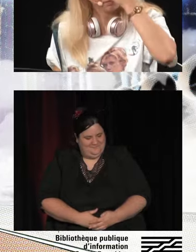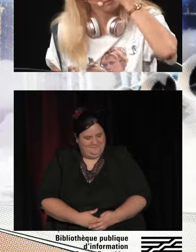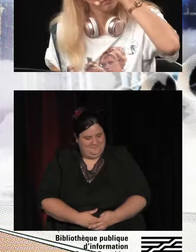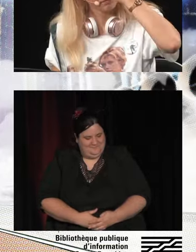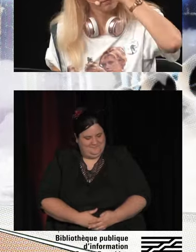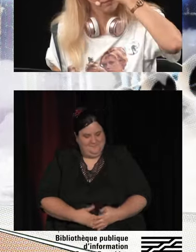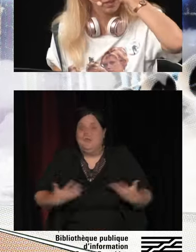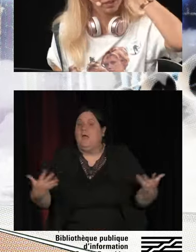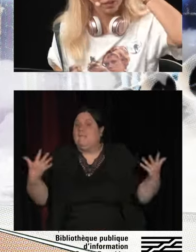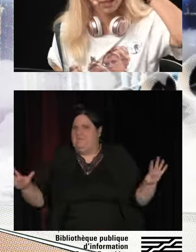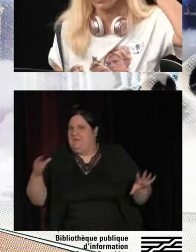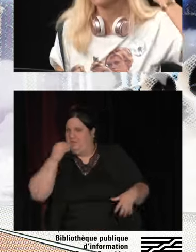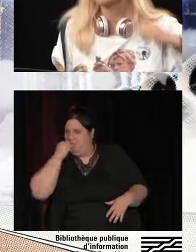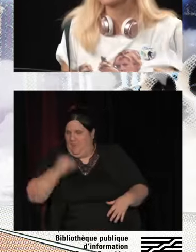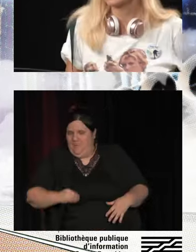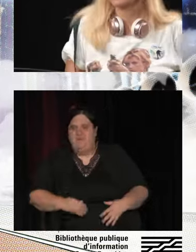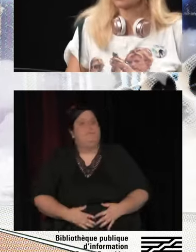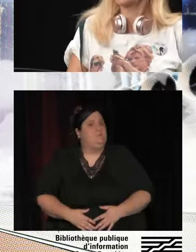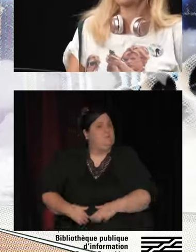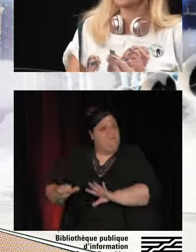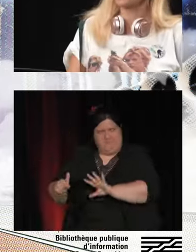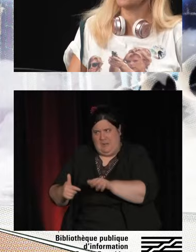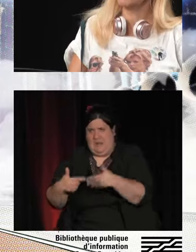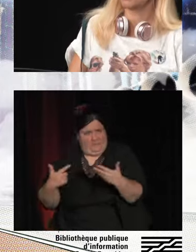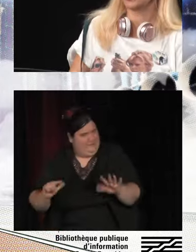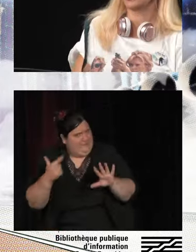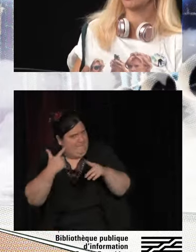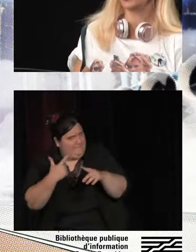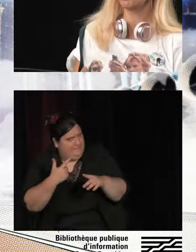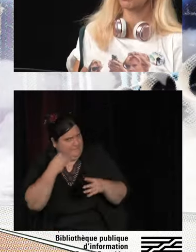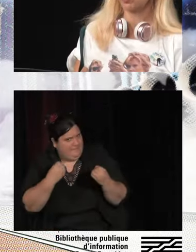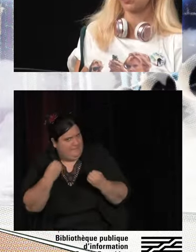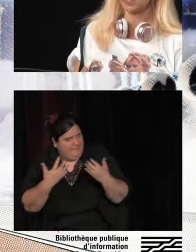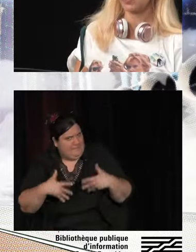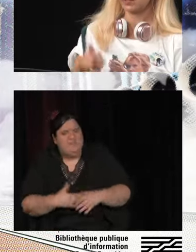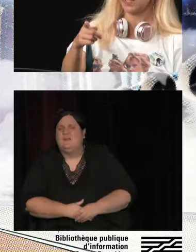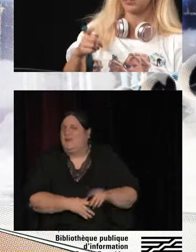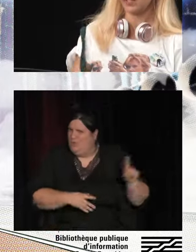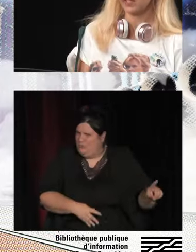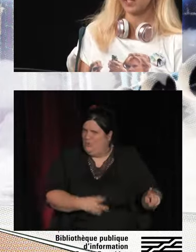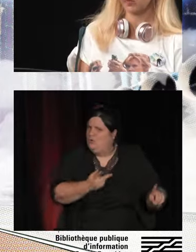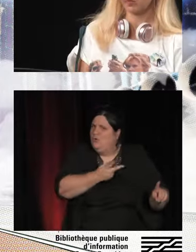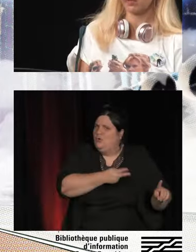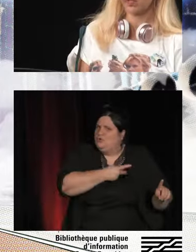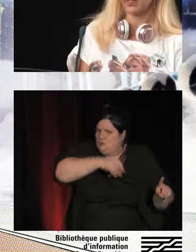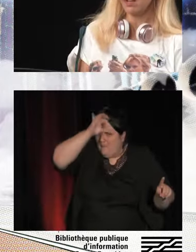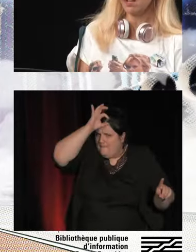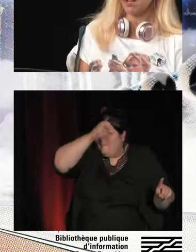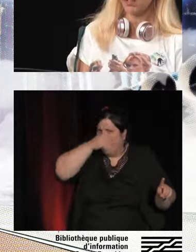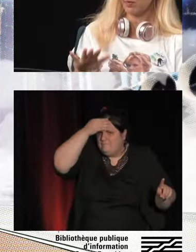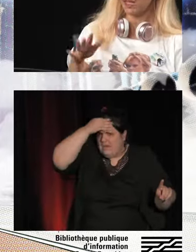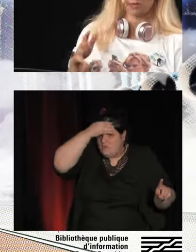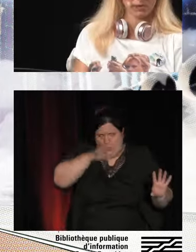C'est bon. Septième course terminée, donc on en est où là dans nos niveaux? On est au niveau 8 ou 9 dans Dr. Mario, terminé la septième course sur 20